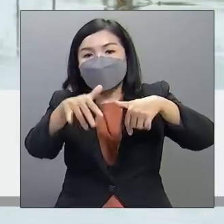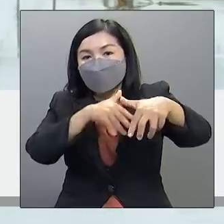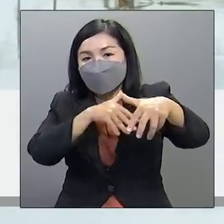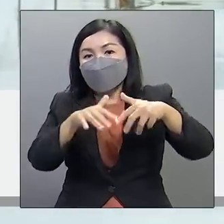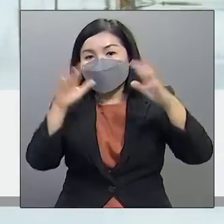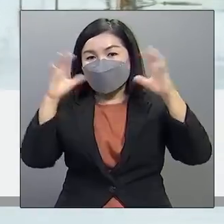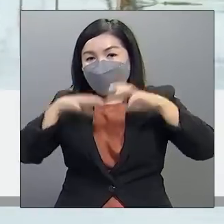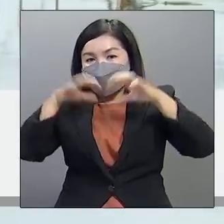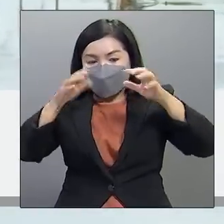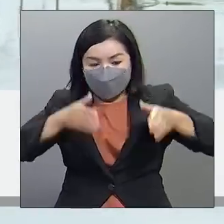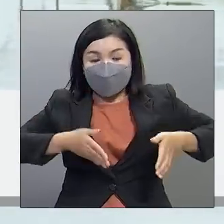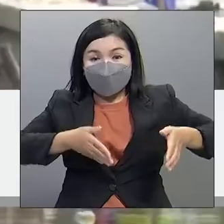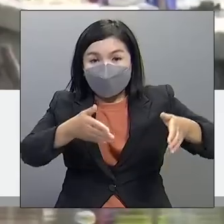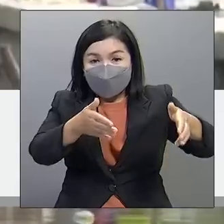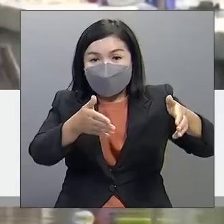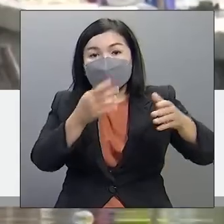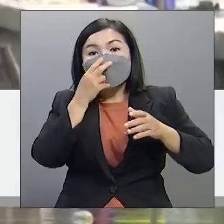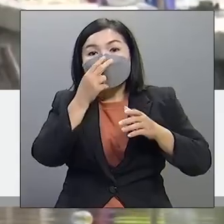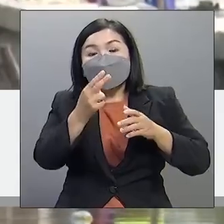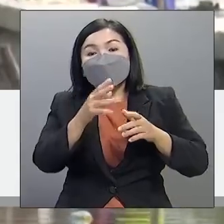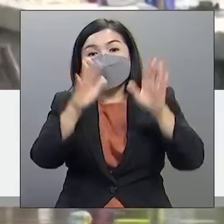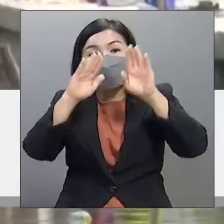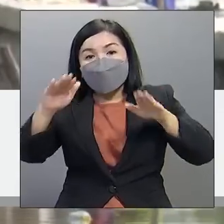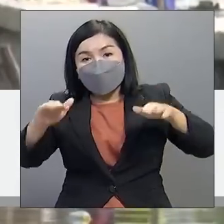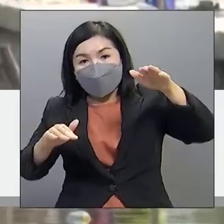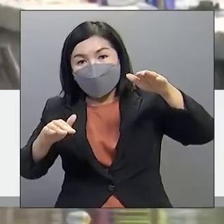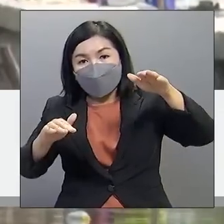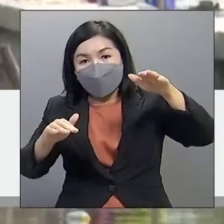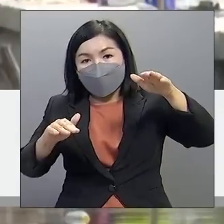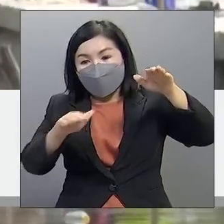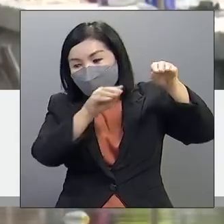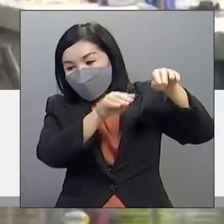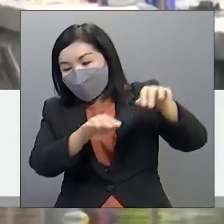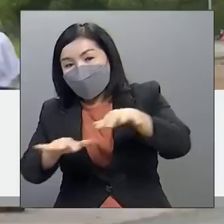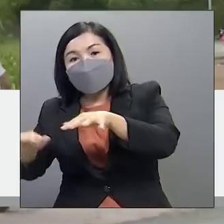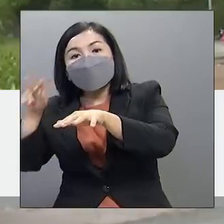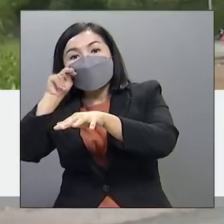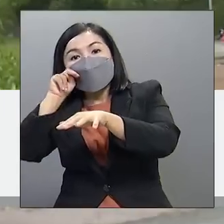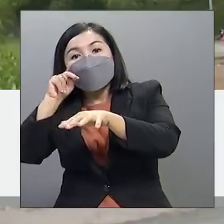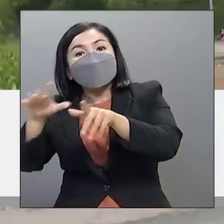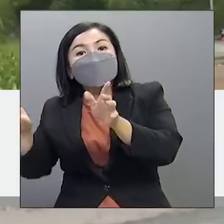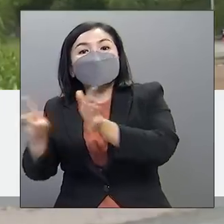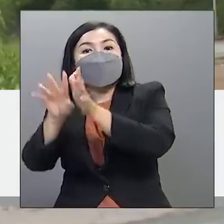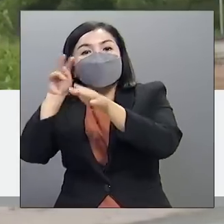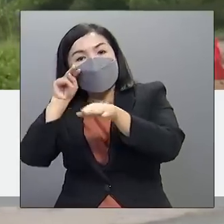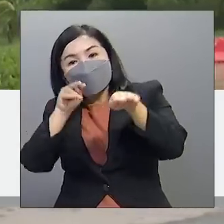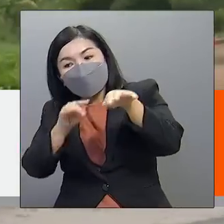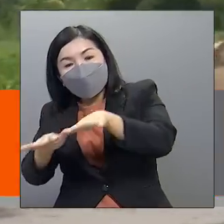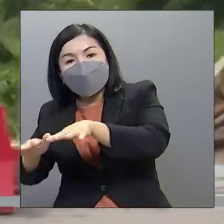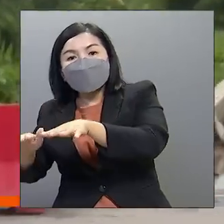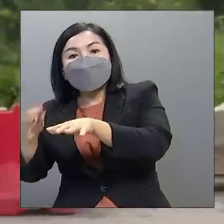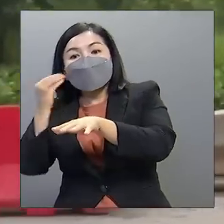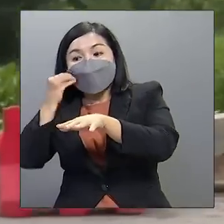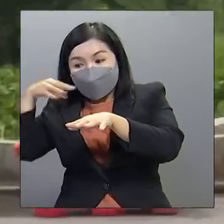หนักบนถนนซึ่งมีสภาพพื้นสูงกว่าจึงเทราดลงคลองค่ะและน้ำจากคลองจึงเอ่อไหลเทไปทางฝั่งบ้